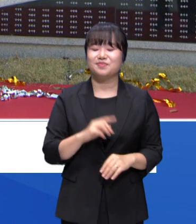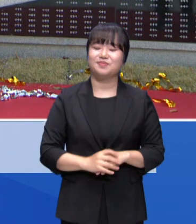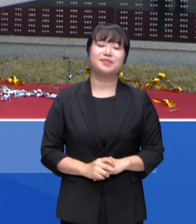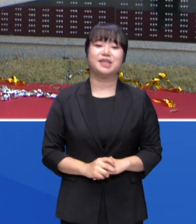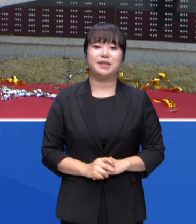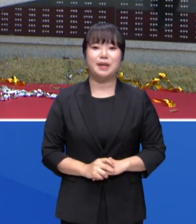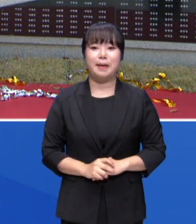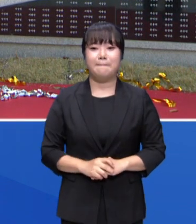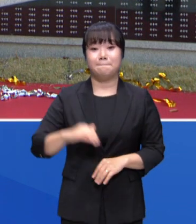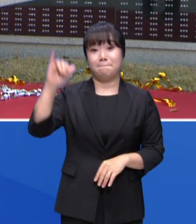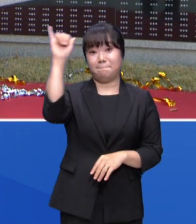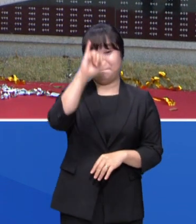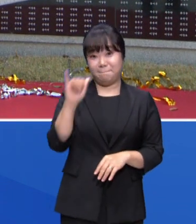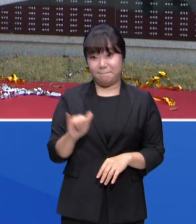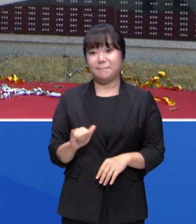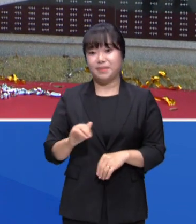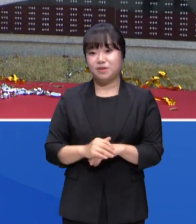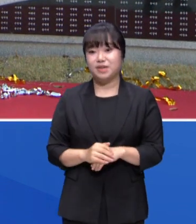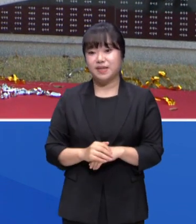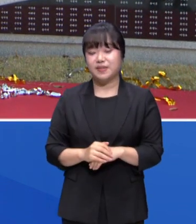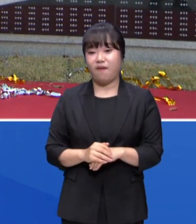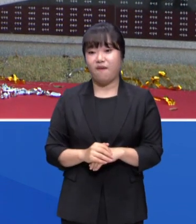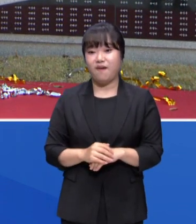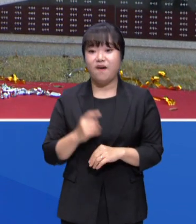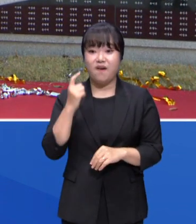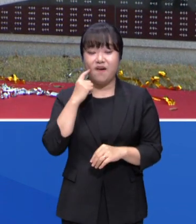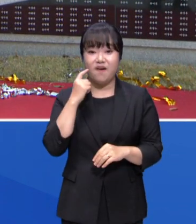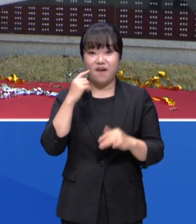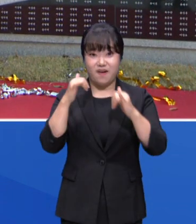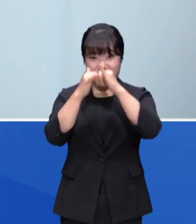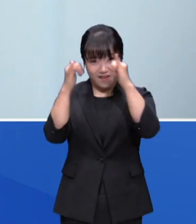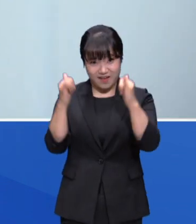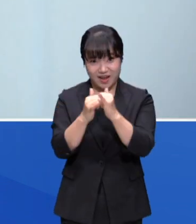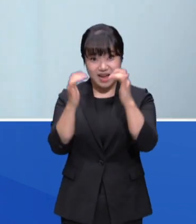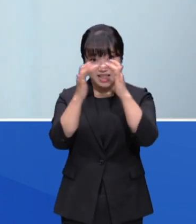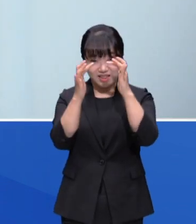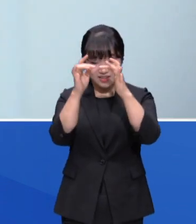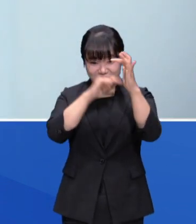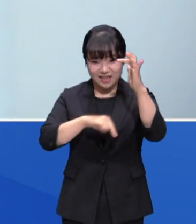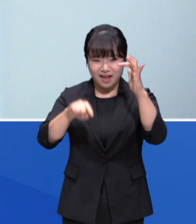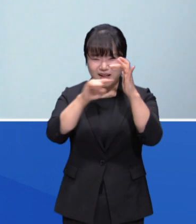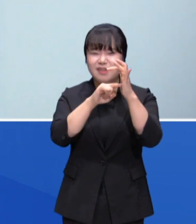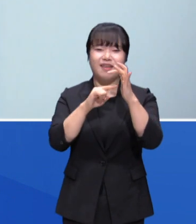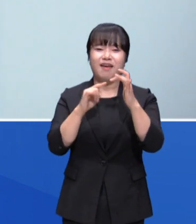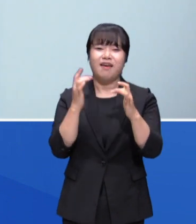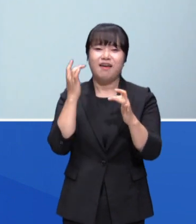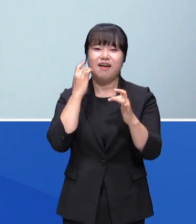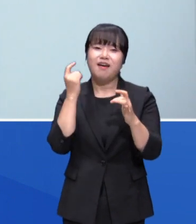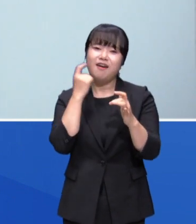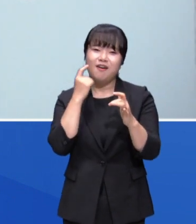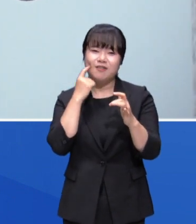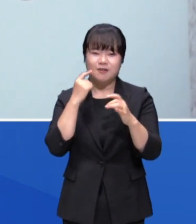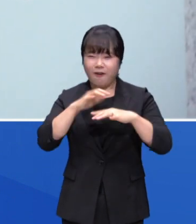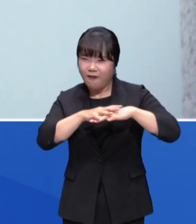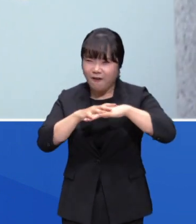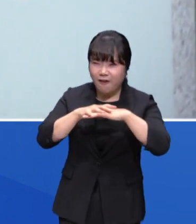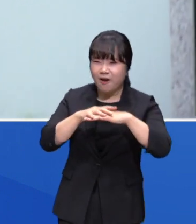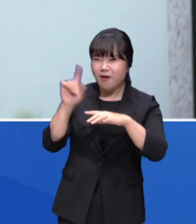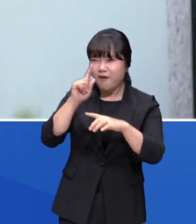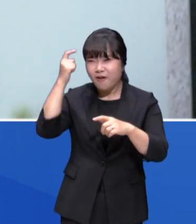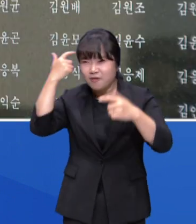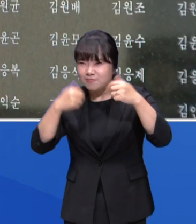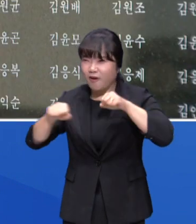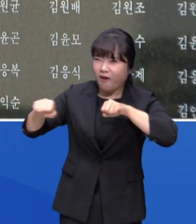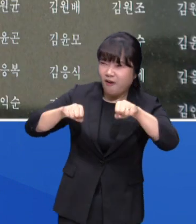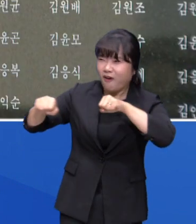이 전국에서 이제 이런 메타버스 관련된 사업은 처음 했습니다. 아, 예. 네, 전국 그 보훈 관서 중에는